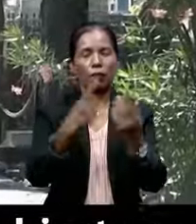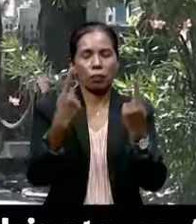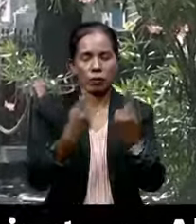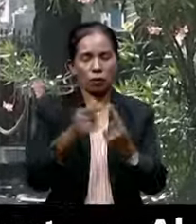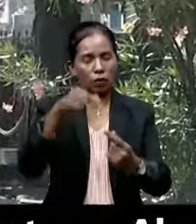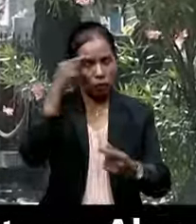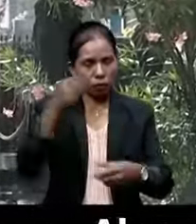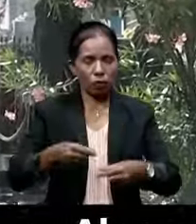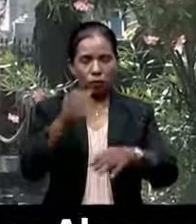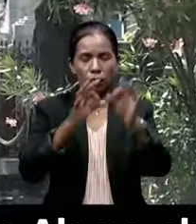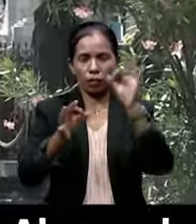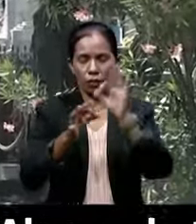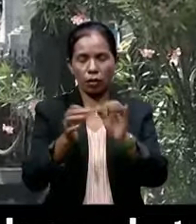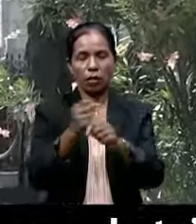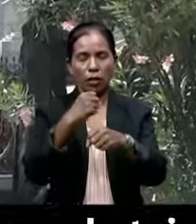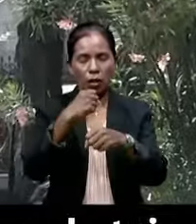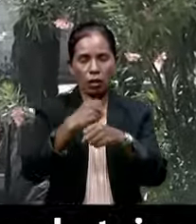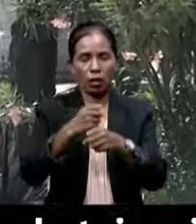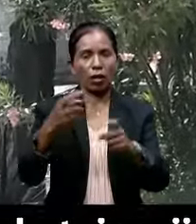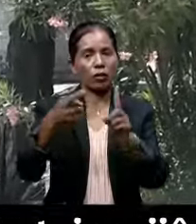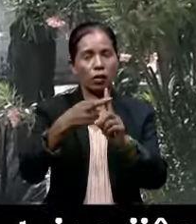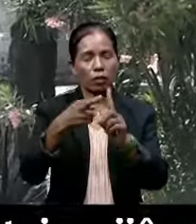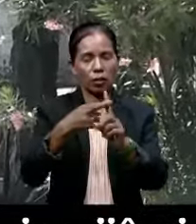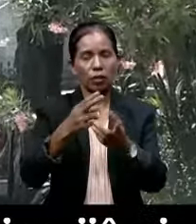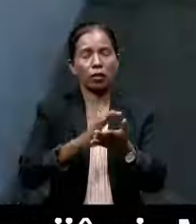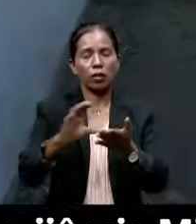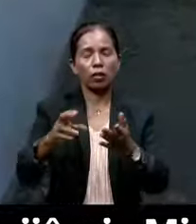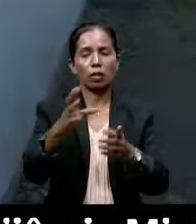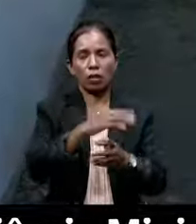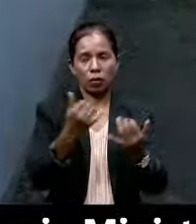for fear hari hari monumen tu masakre Santa Cruz. Dadaunya paradu